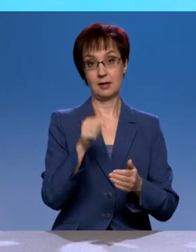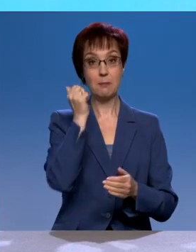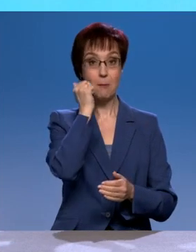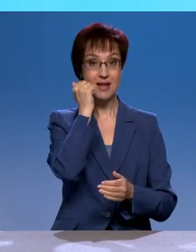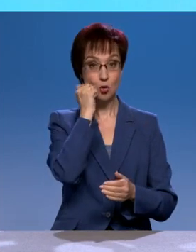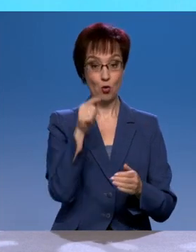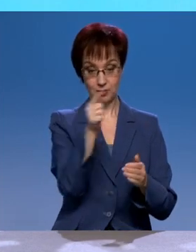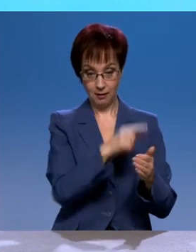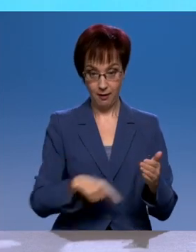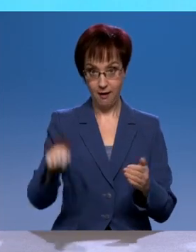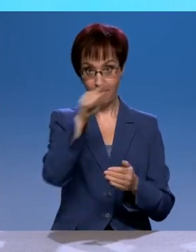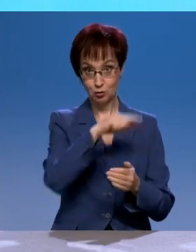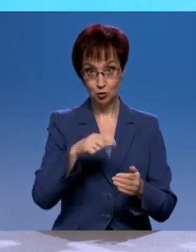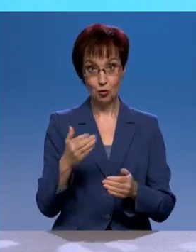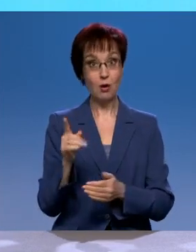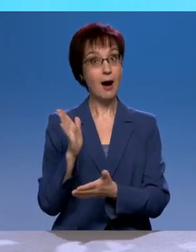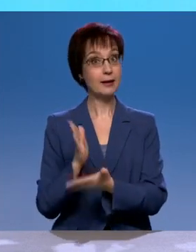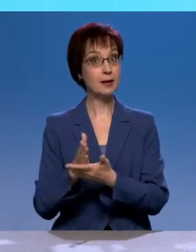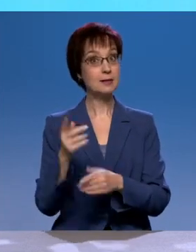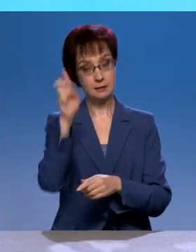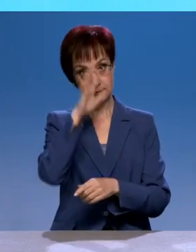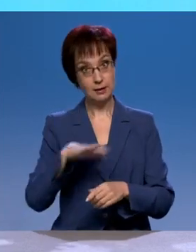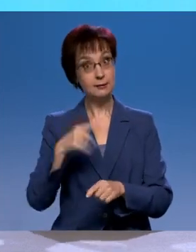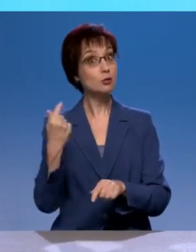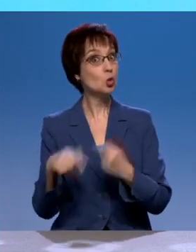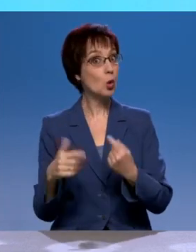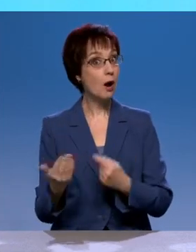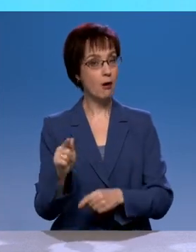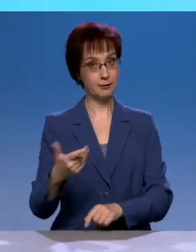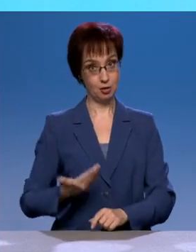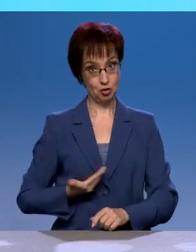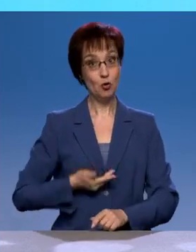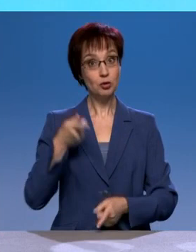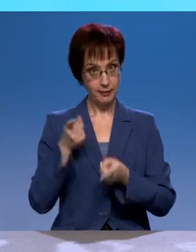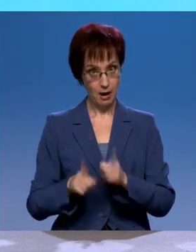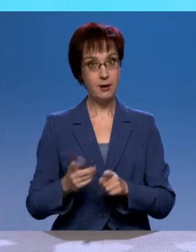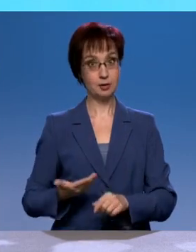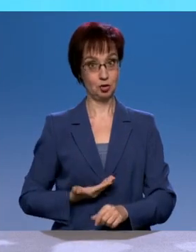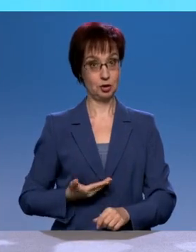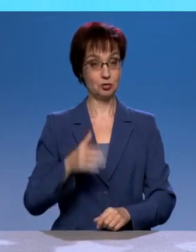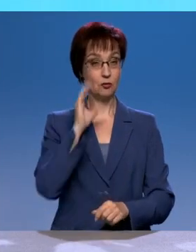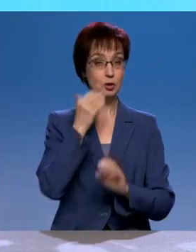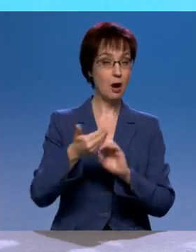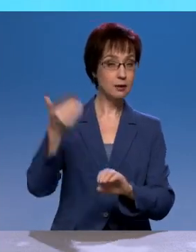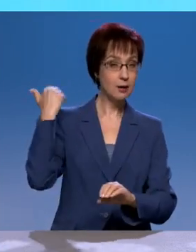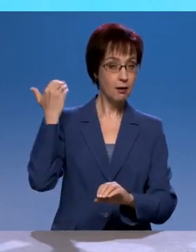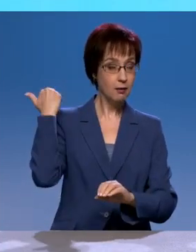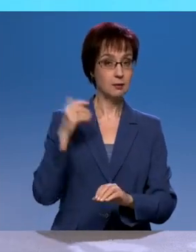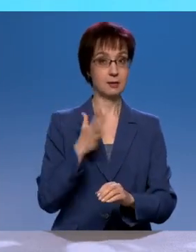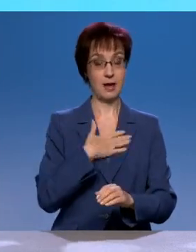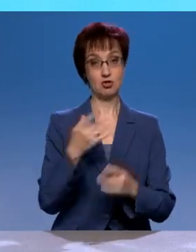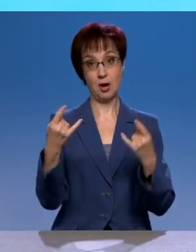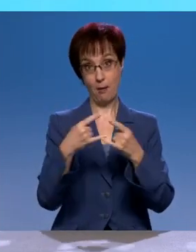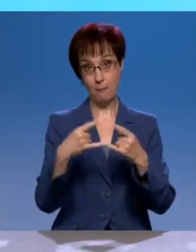другая, которая жила реальной жизнью. И на тот момент, когда наша телекомпания создавалась, вот все место в эфире, все место в